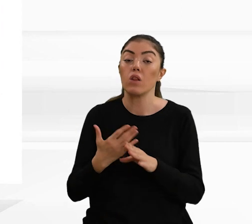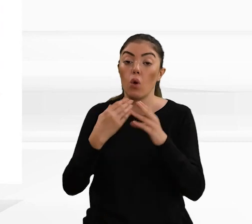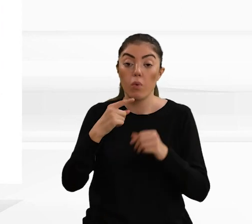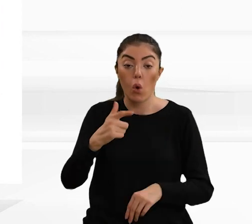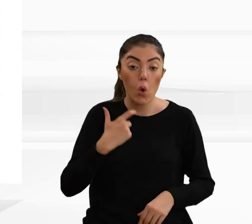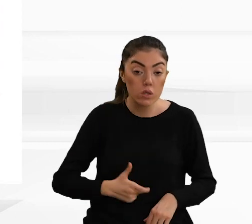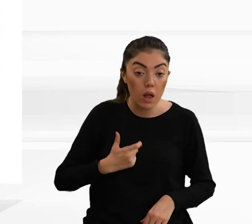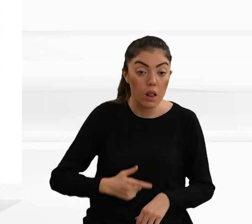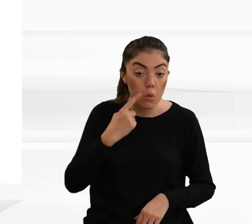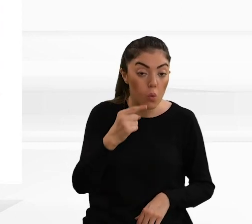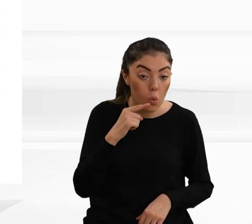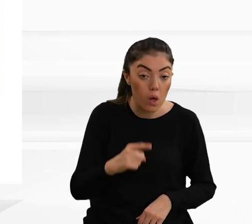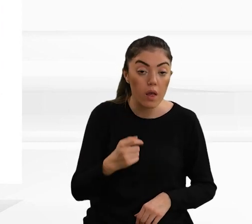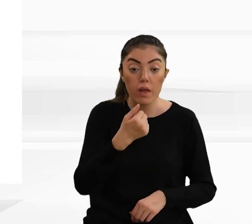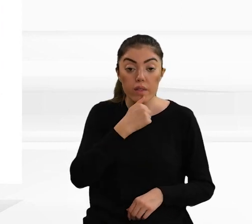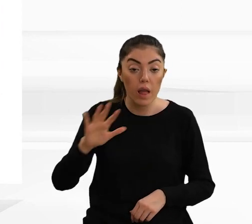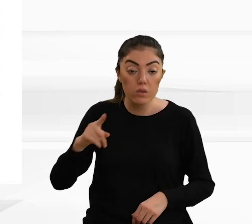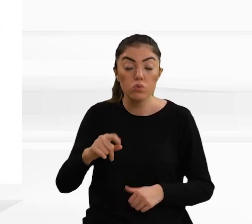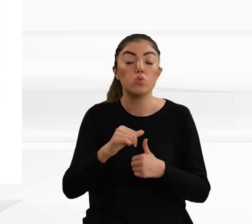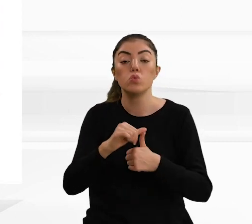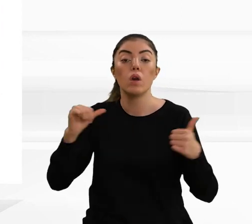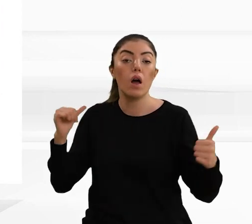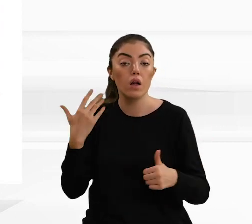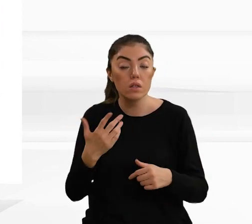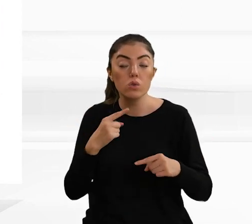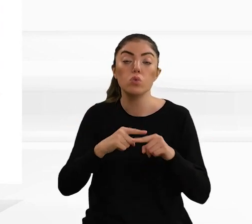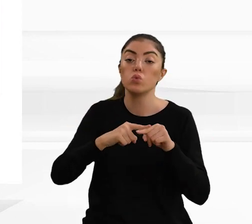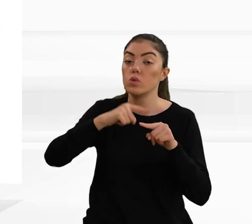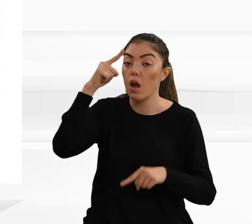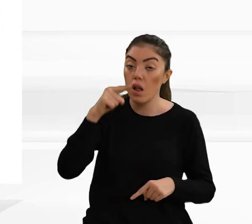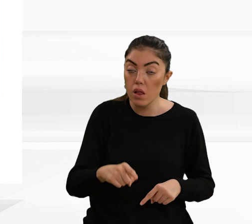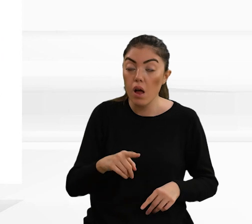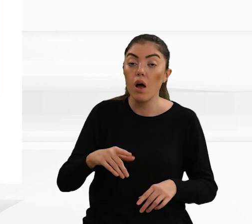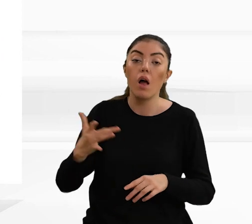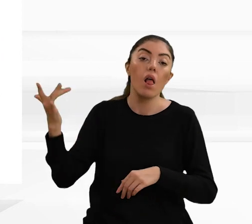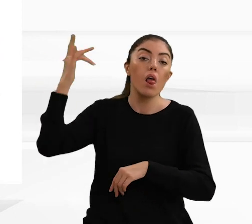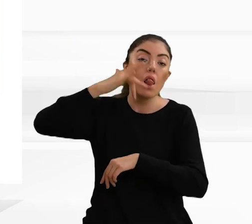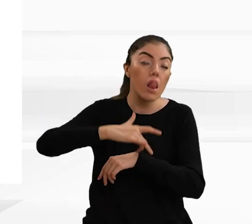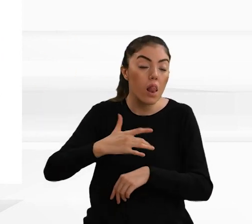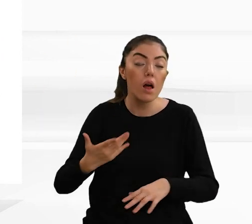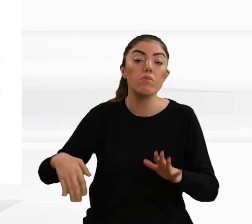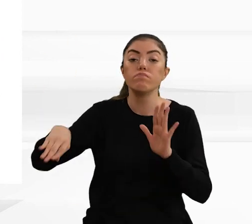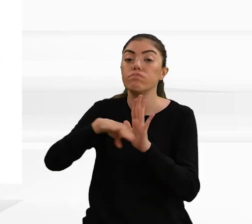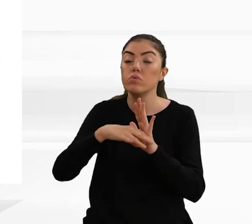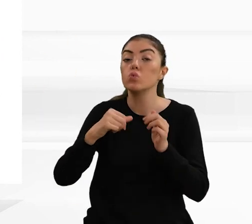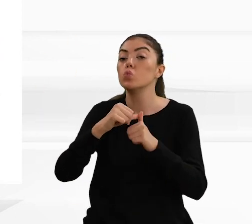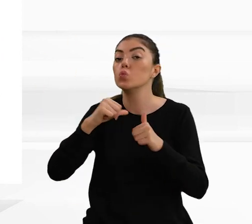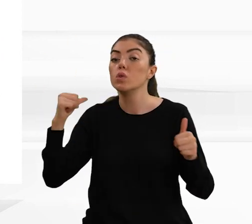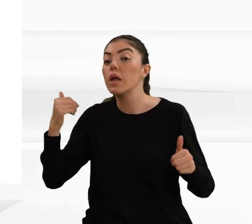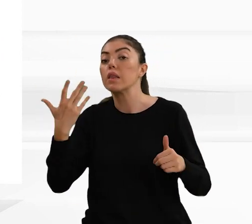bu özel koşullar denizlere olan uzaklık yükselti dağların kıyıya uzanış